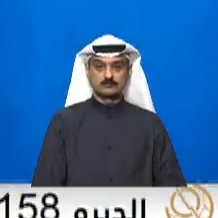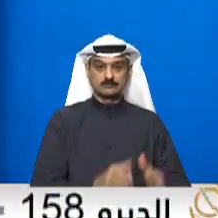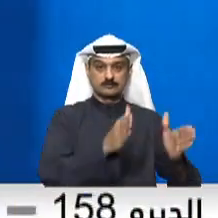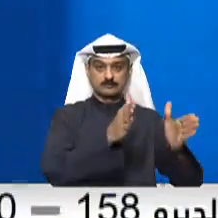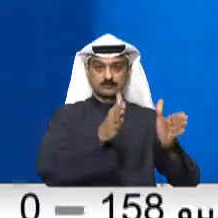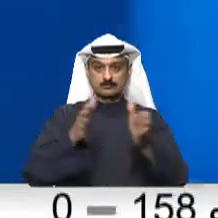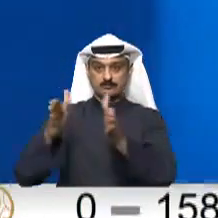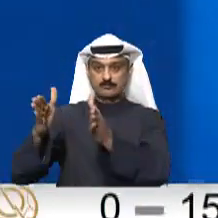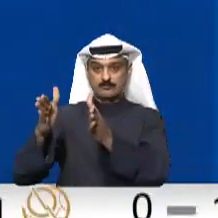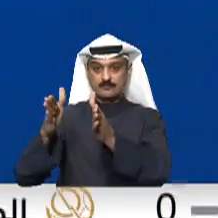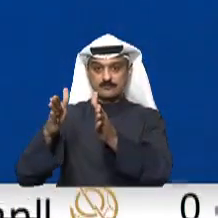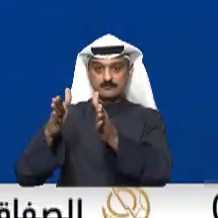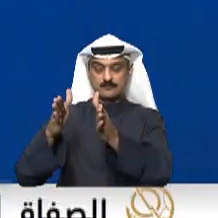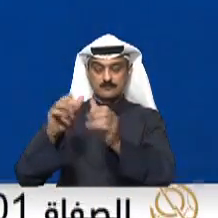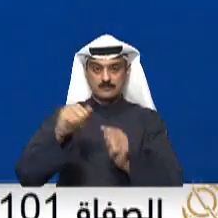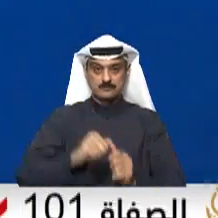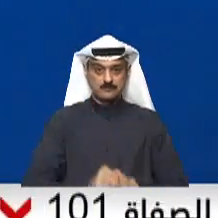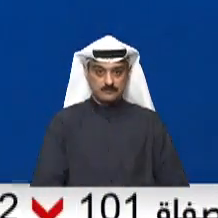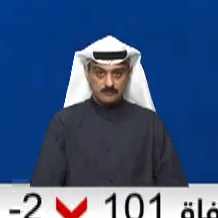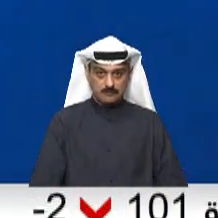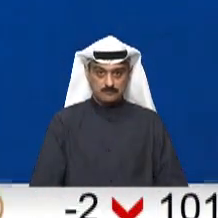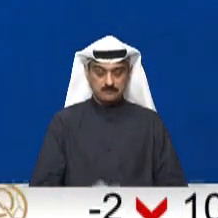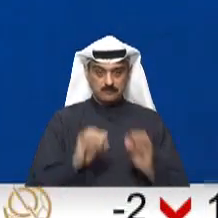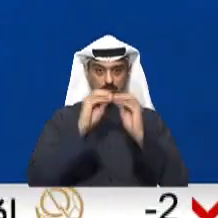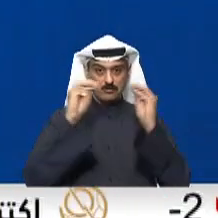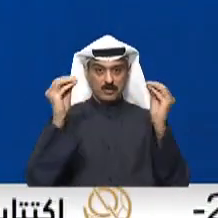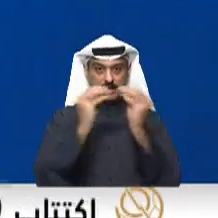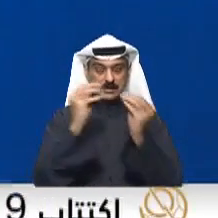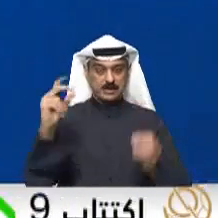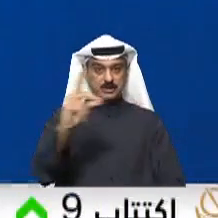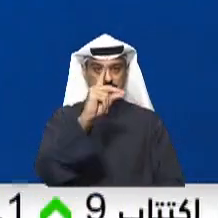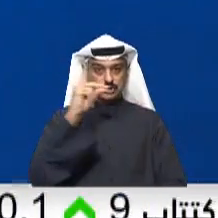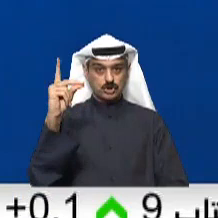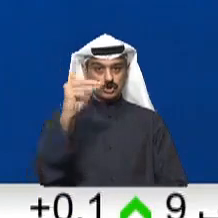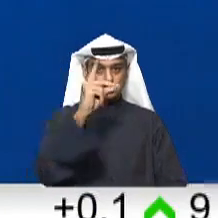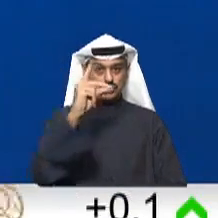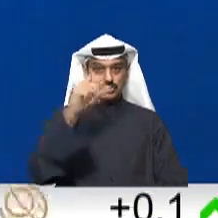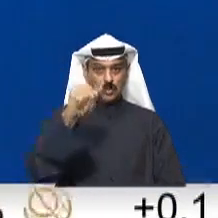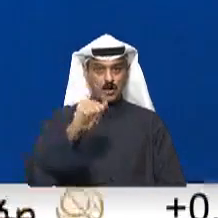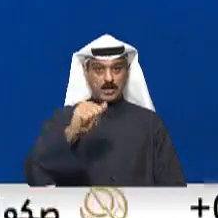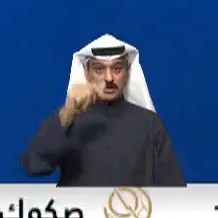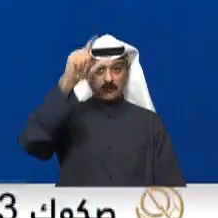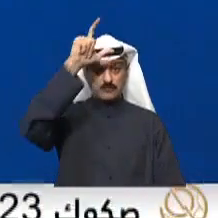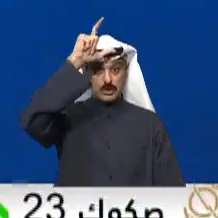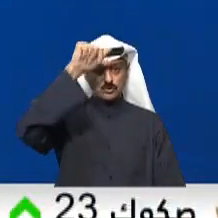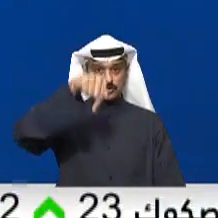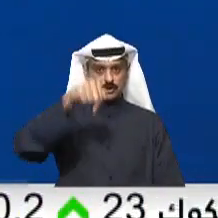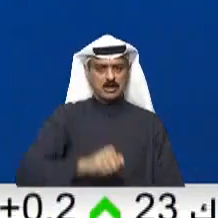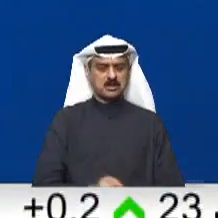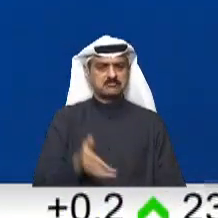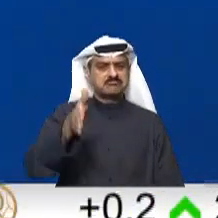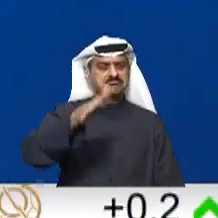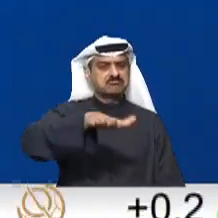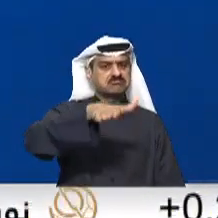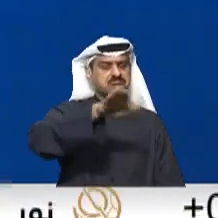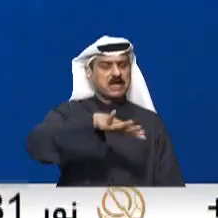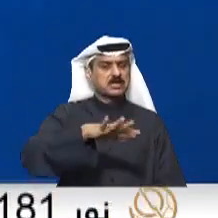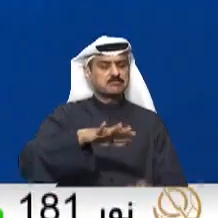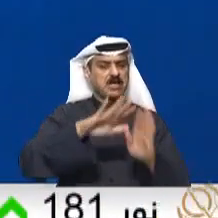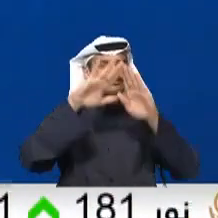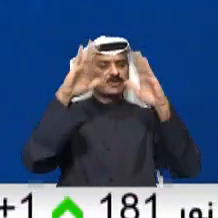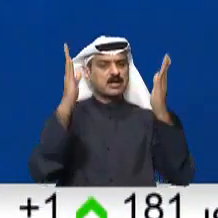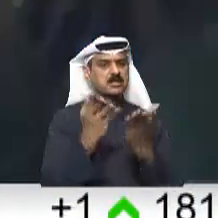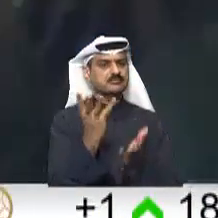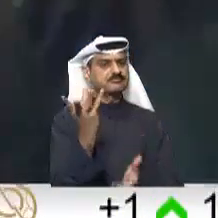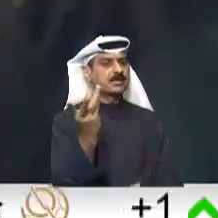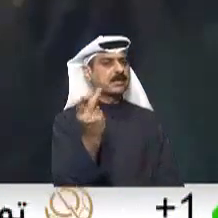هذا ولازلنا في ذات سياق، حيث قالت هيئة الكوارث والطوارئ التركية اليوم إن عدد القتلى جراء الزلزال المدمر الذي ضرب